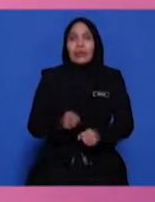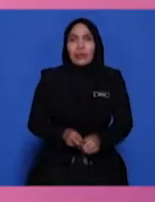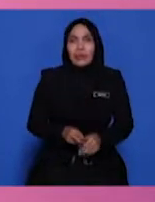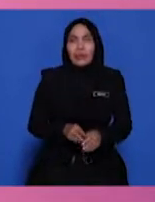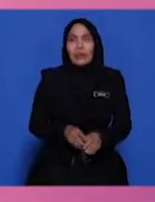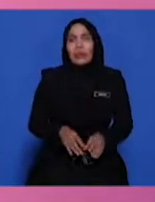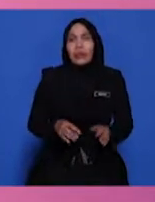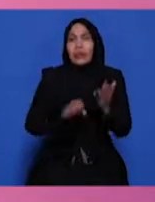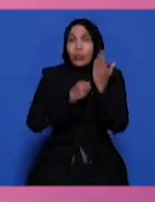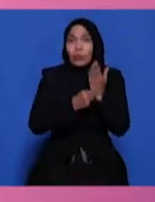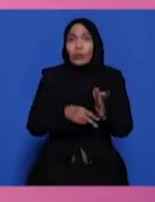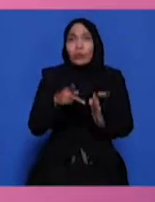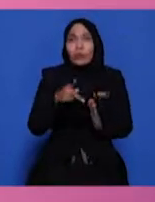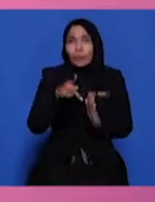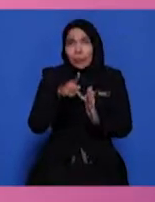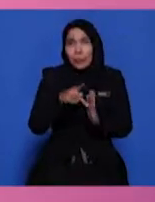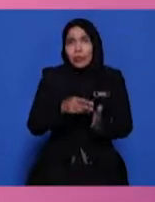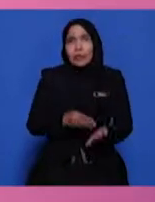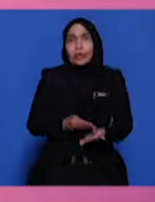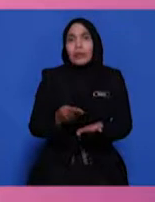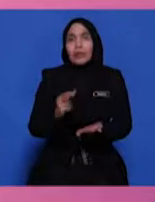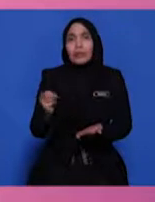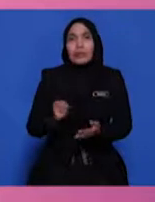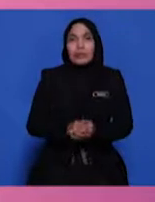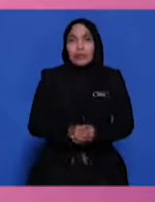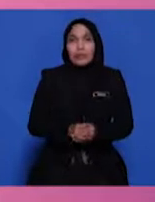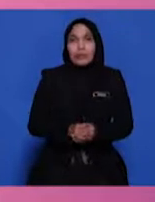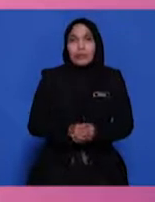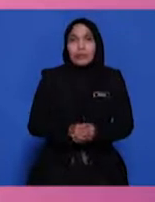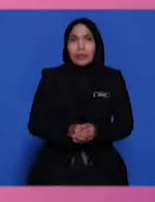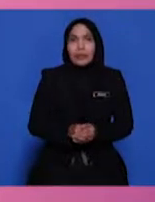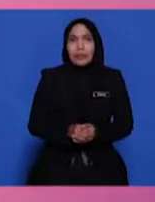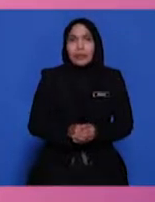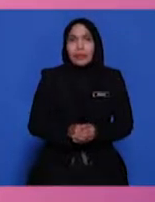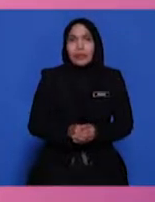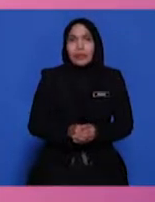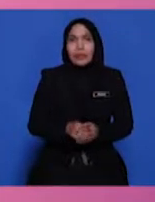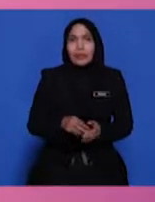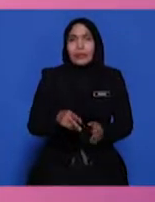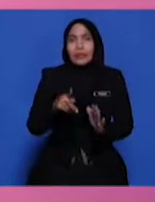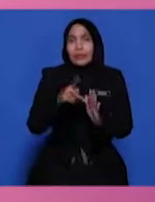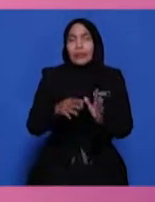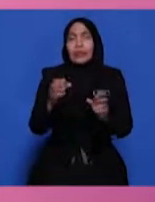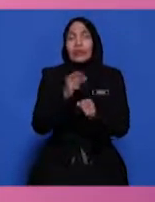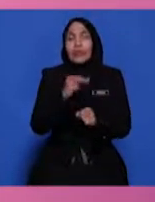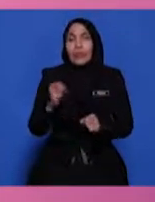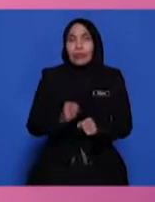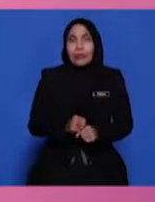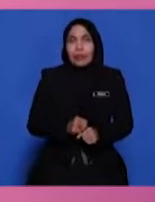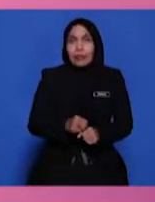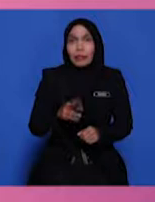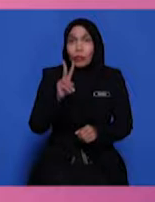dibina. Pendapatan terdiri daripada pendapatan aktif dan pendapatan pasif.